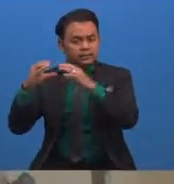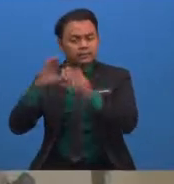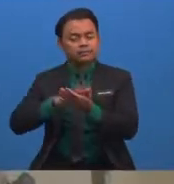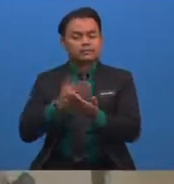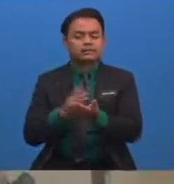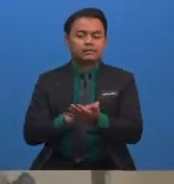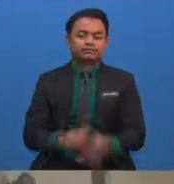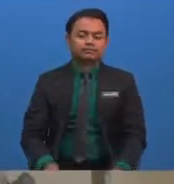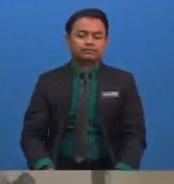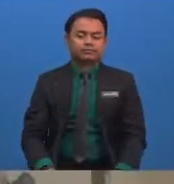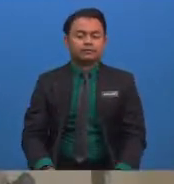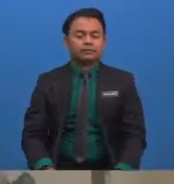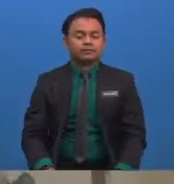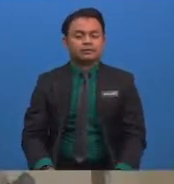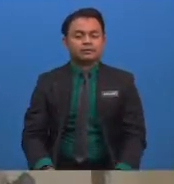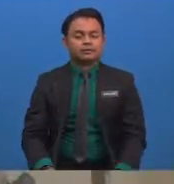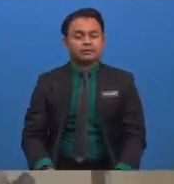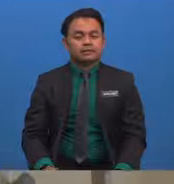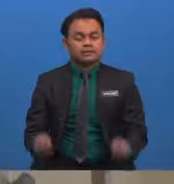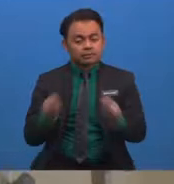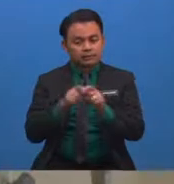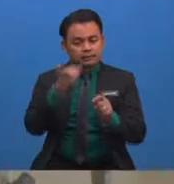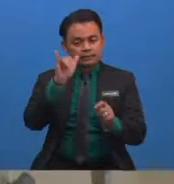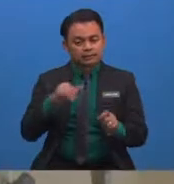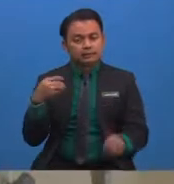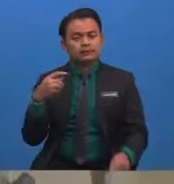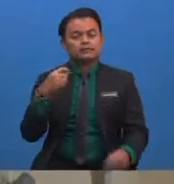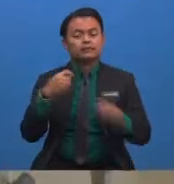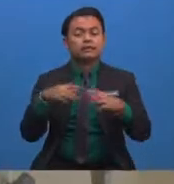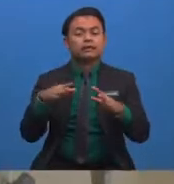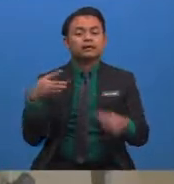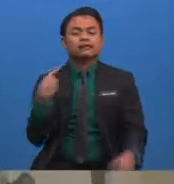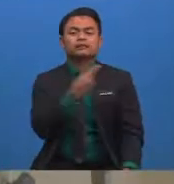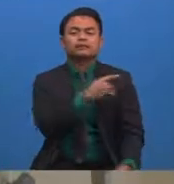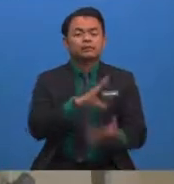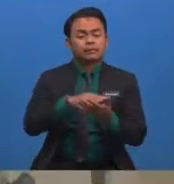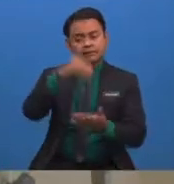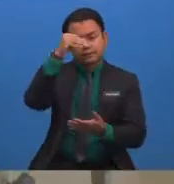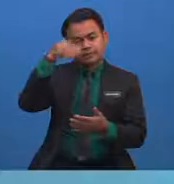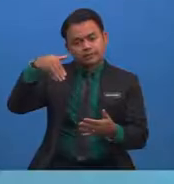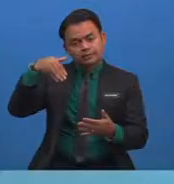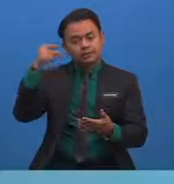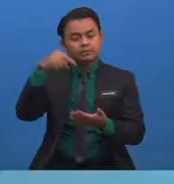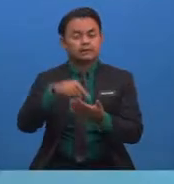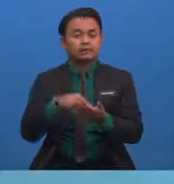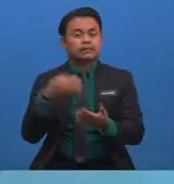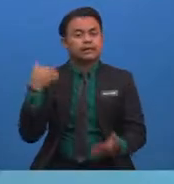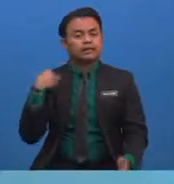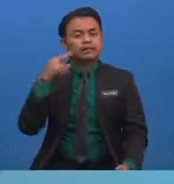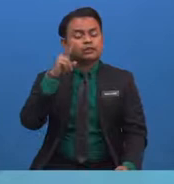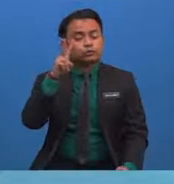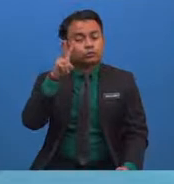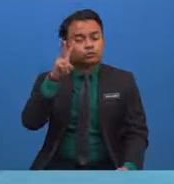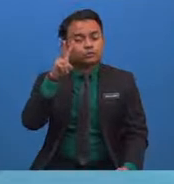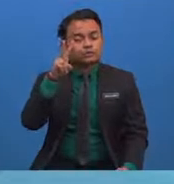Seperti yang telah kamu pelajari sebelum ini, terdapat dua kaedah memasak, iaitu kaedah